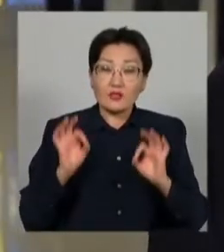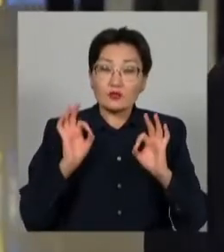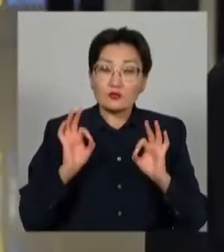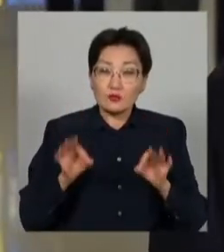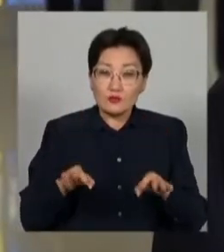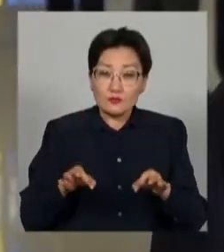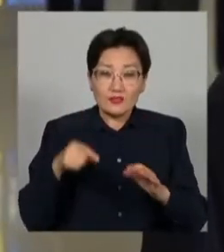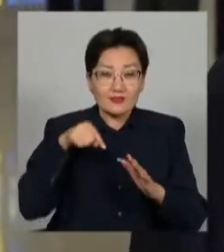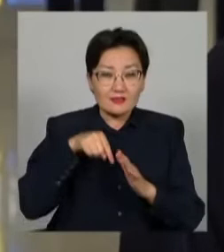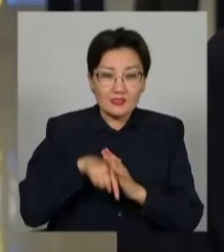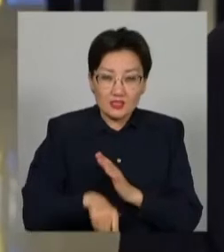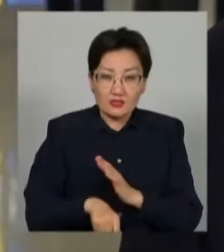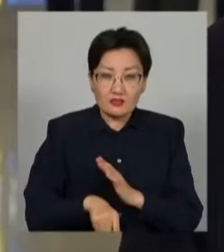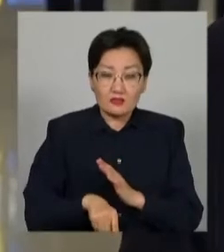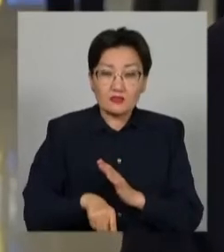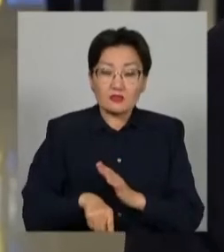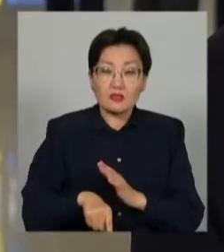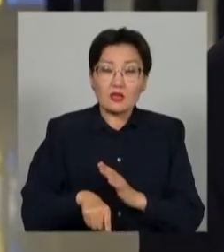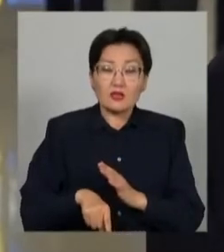дұрыстап тереңнен